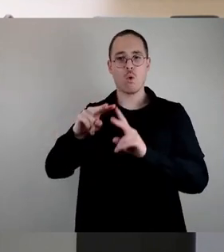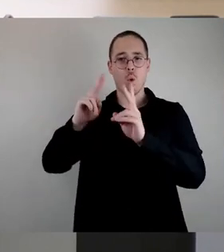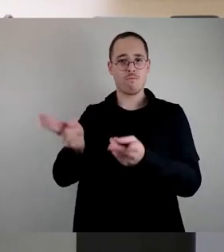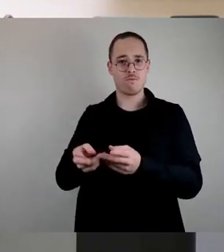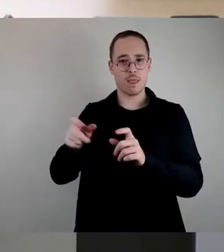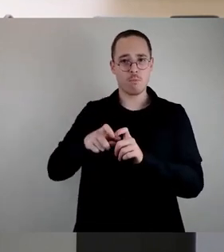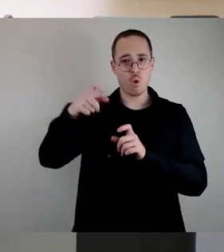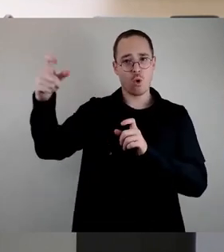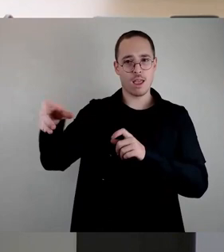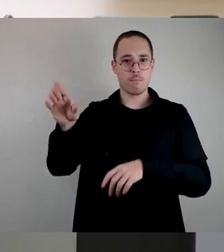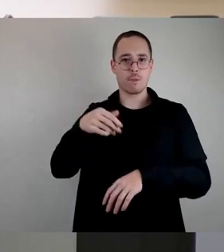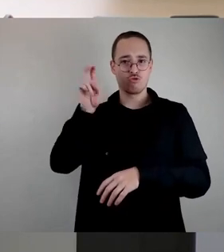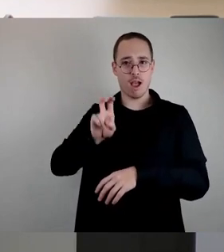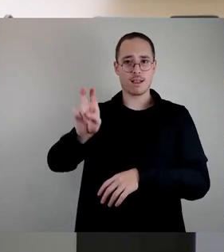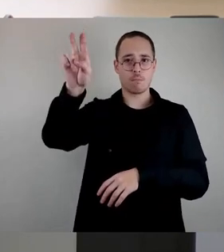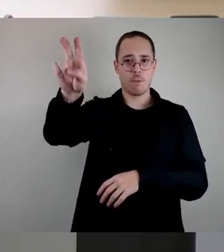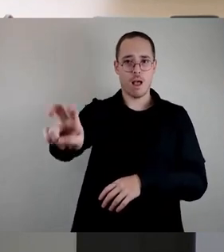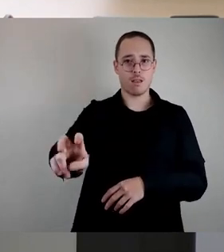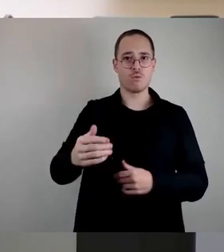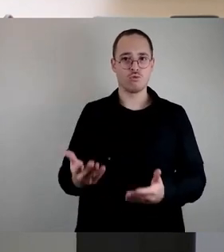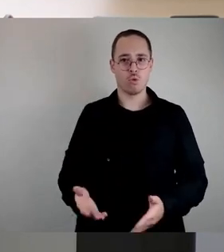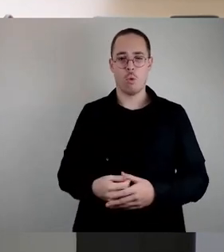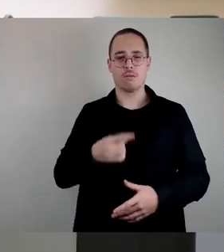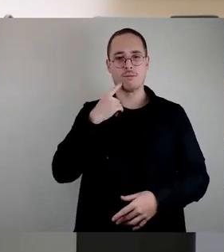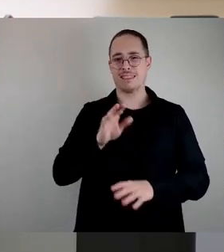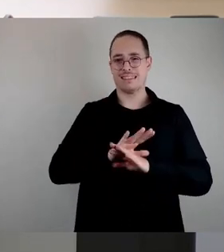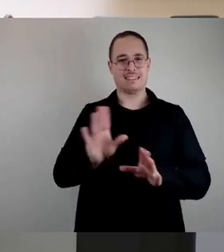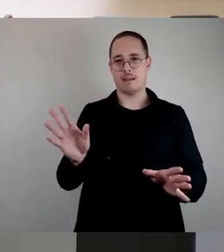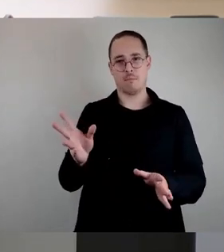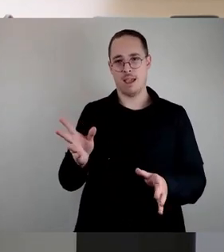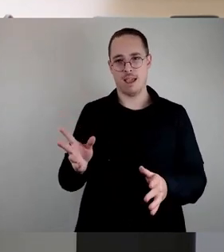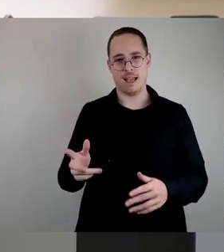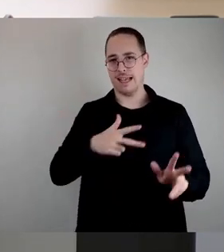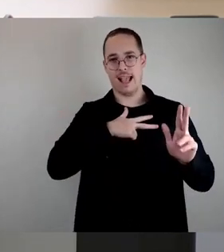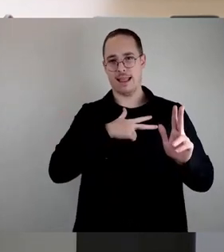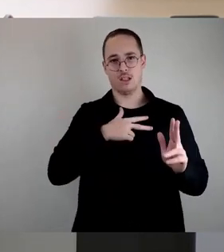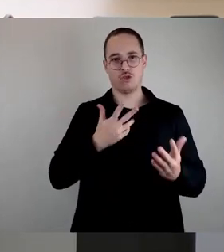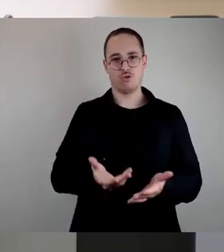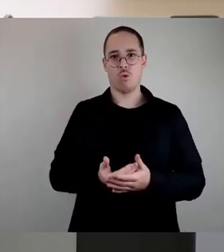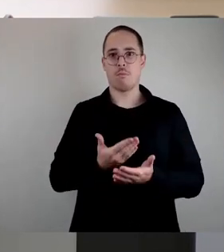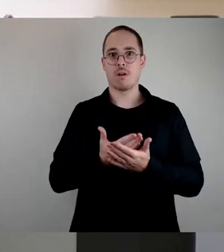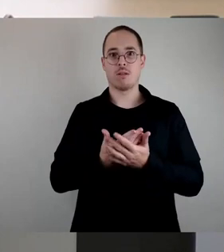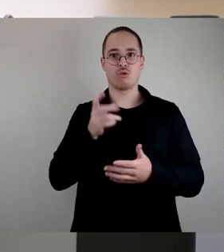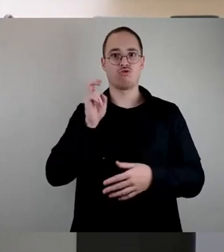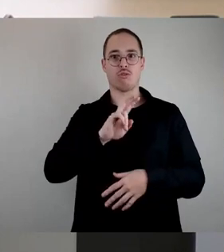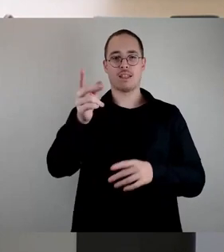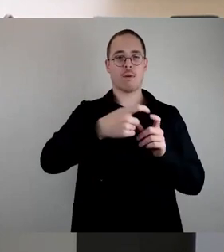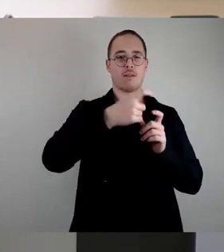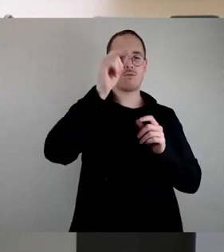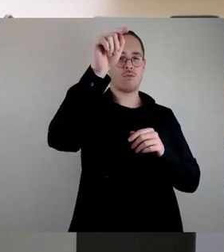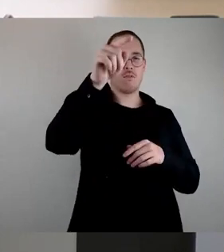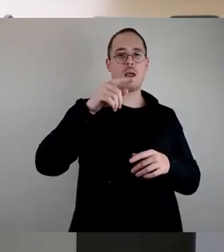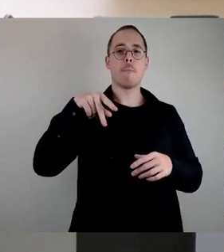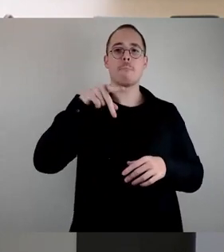mehr wirklich in der Debatte. Das bedeutet zum Beispiel, dass die Straßenbahn riesig lange Ausläufer in Pieschen hat. Damit müssten